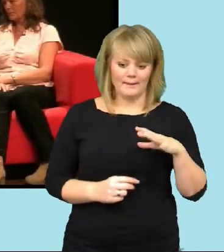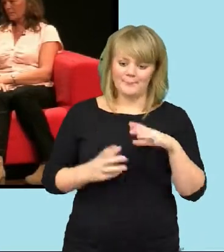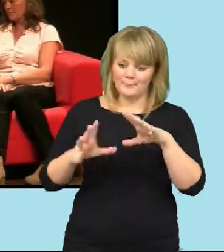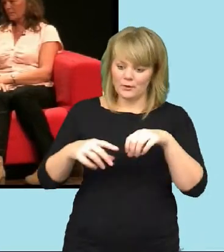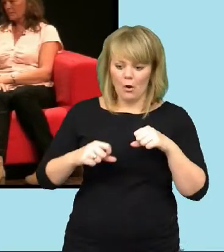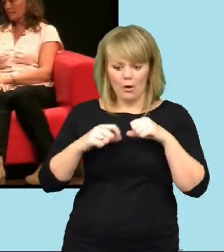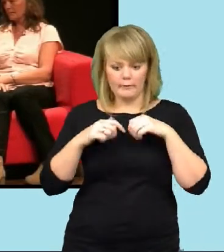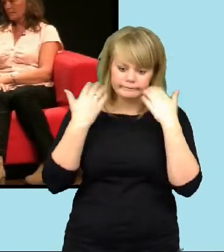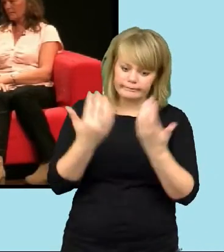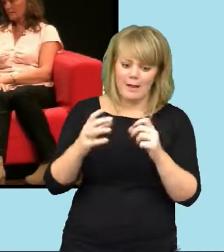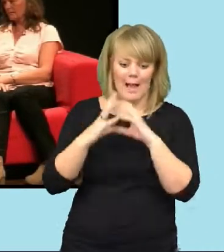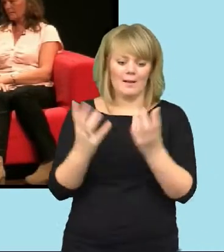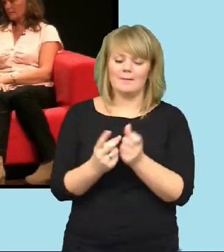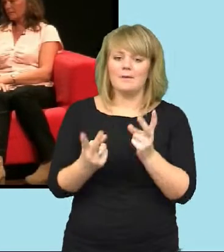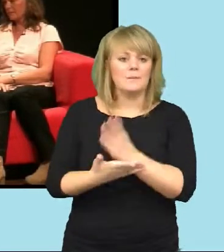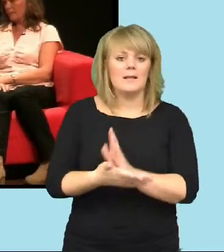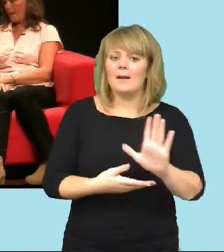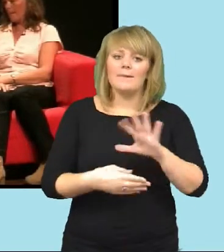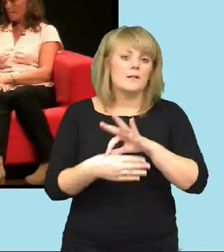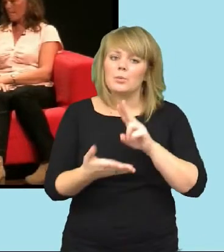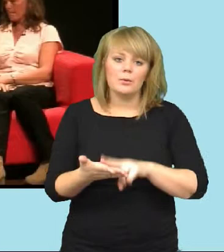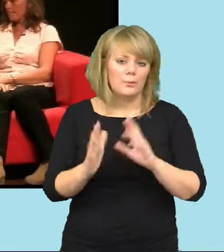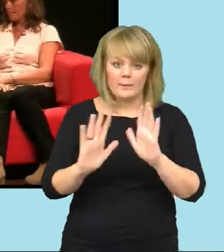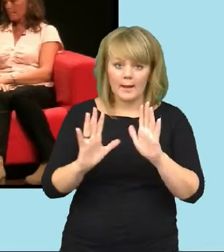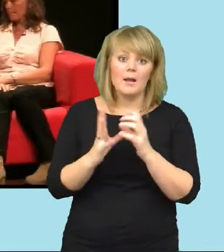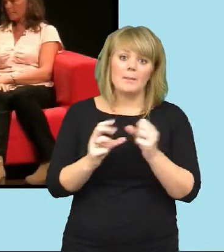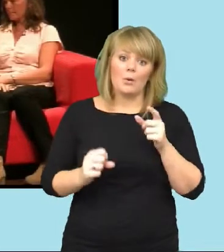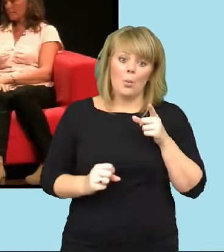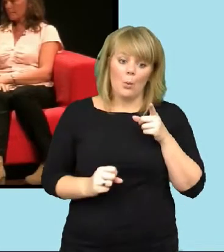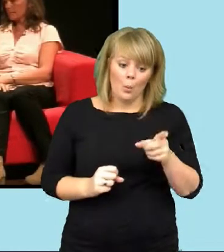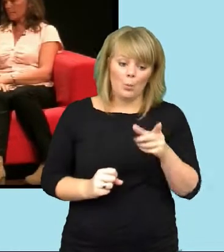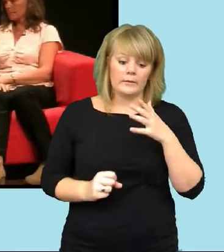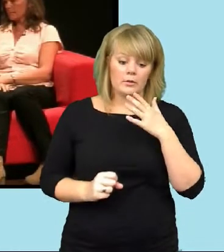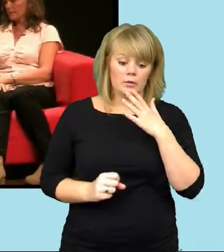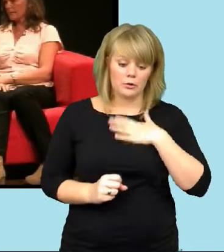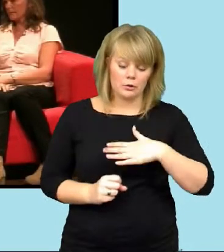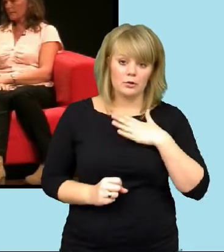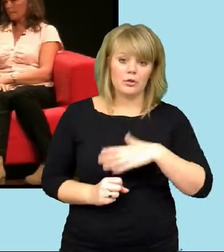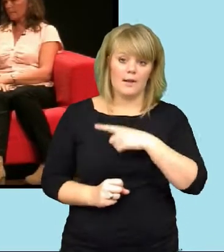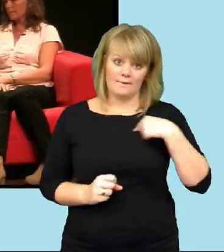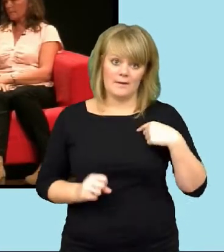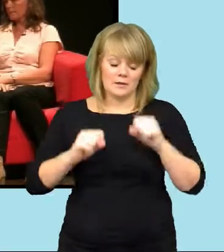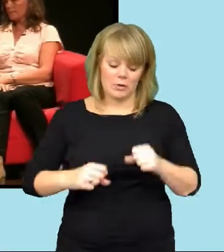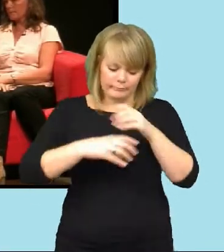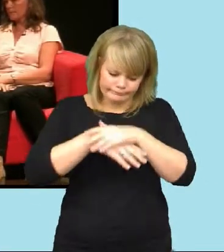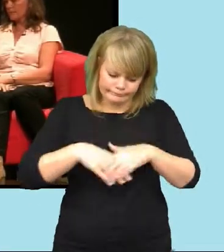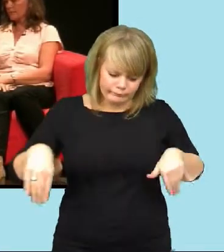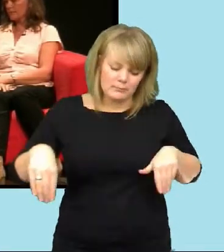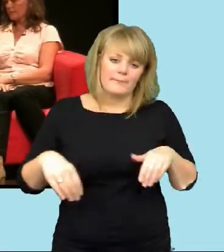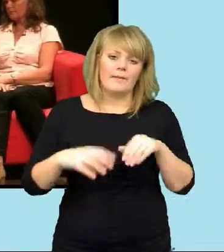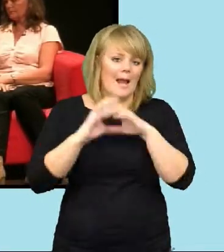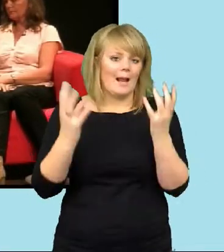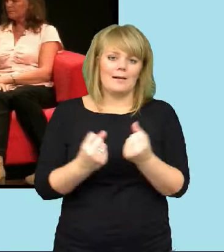tycker däremot att vi ska skita i hennes skolgång och hennes planering för framtid och så vidare. Det vill hon